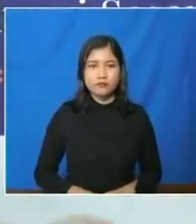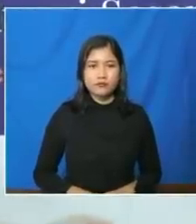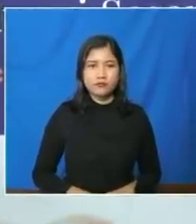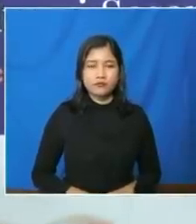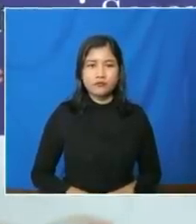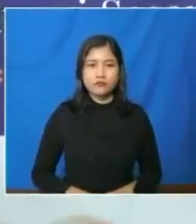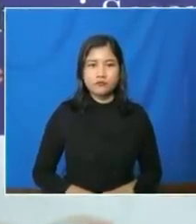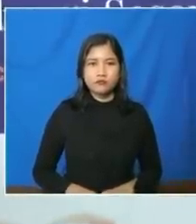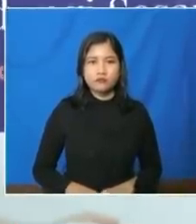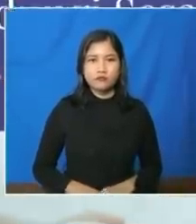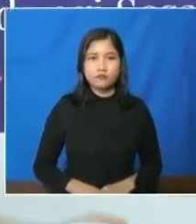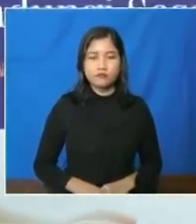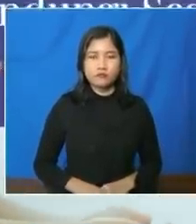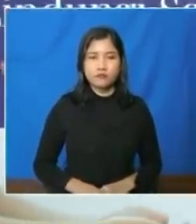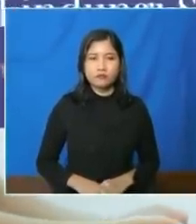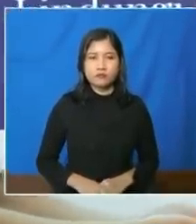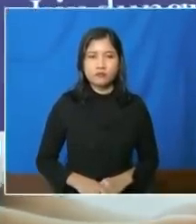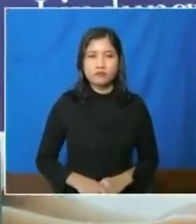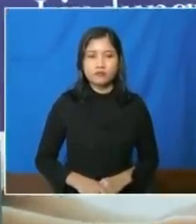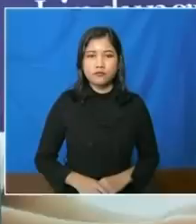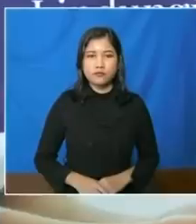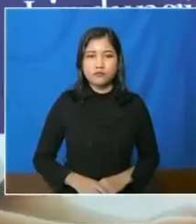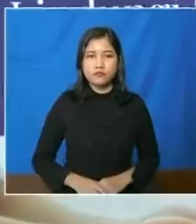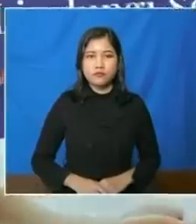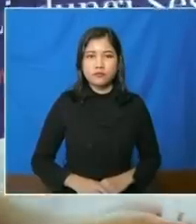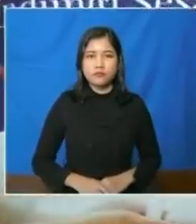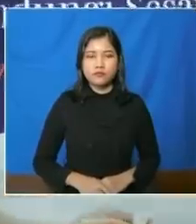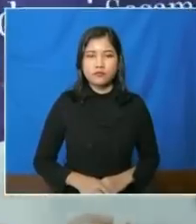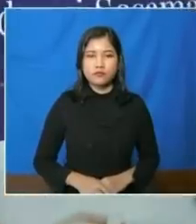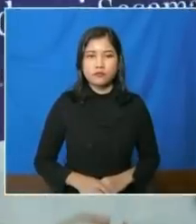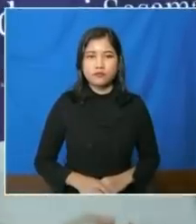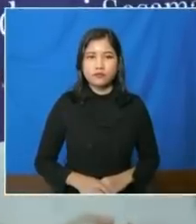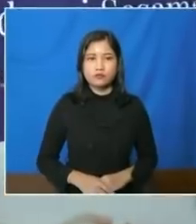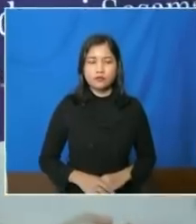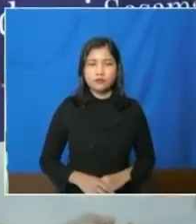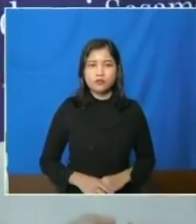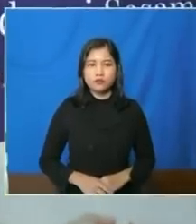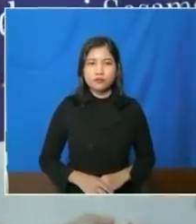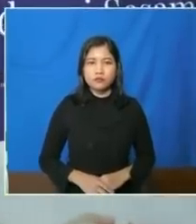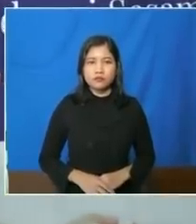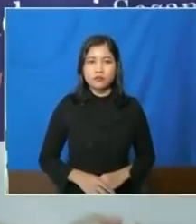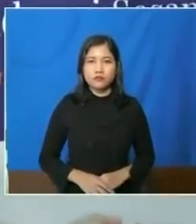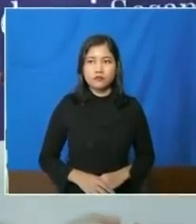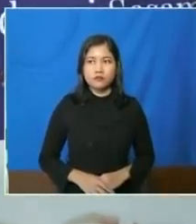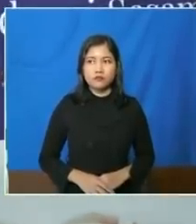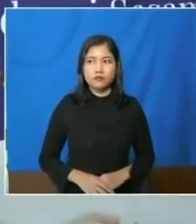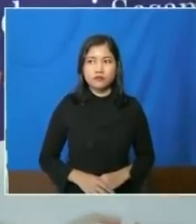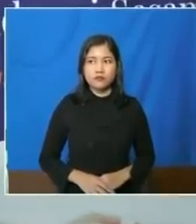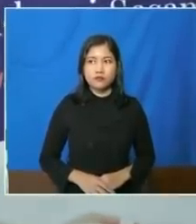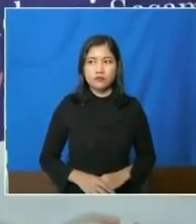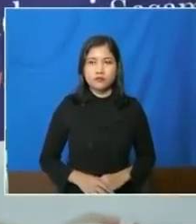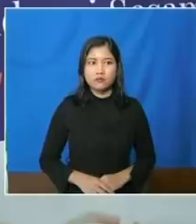Ahmad yurianto menyebut penambahan ini terjadi karena pelacakan atau kontak racing makin meluas dan